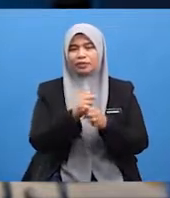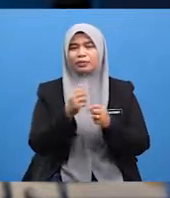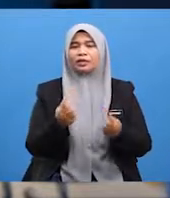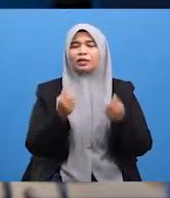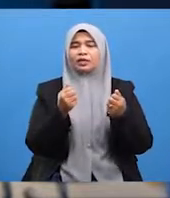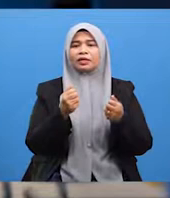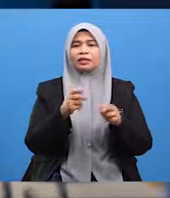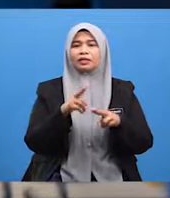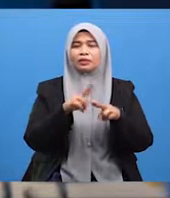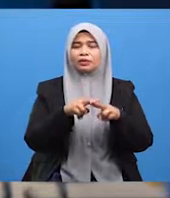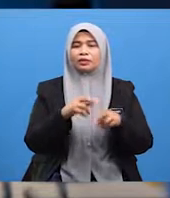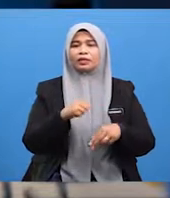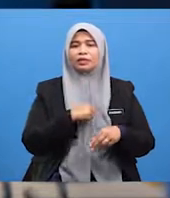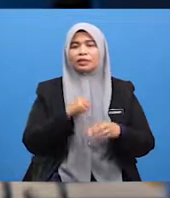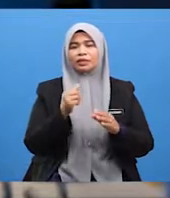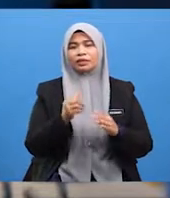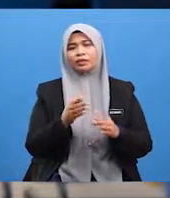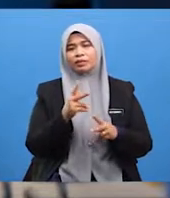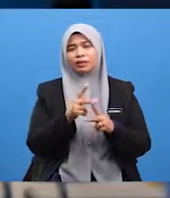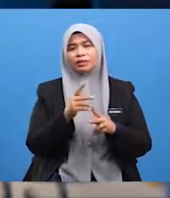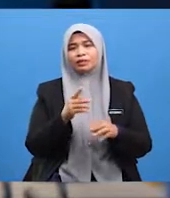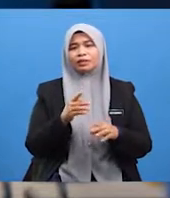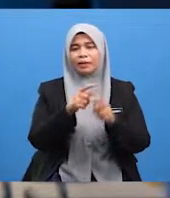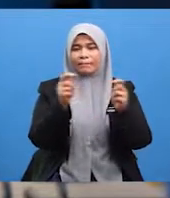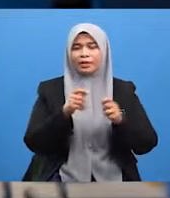dirinya ke tahap yang lebih baik.